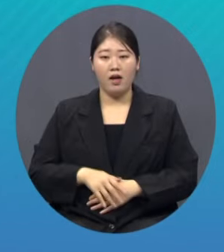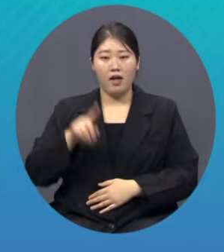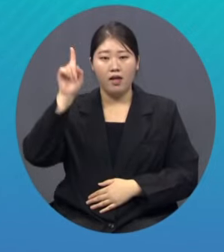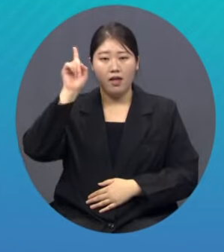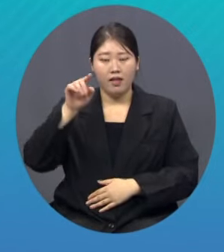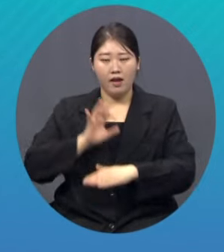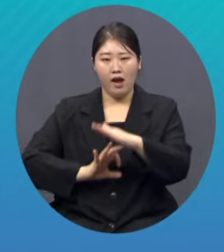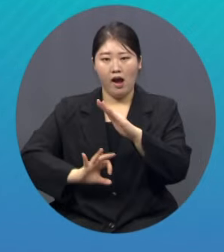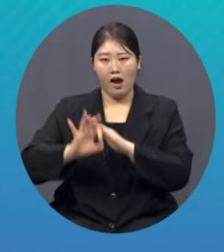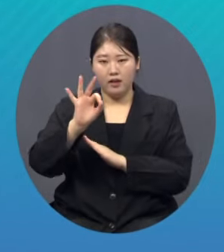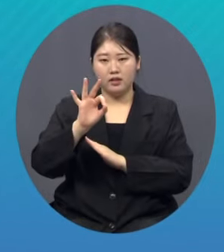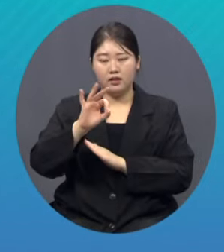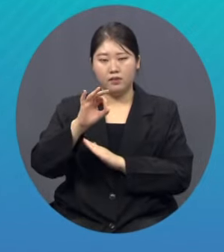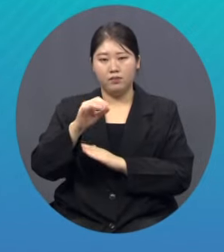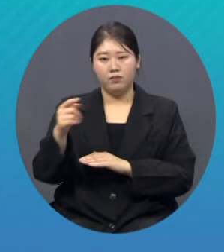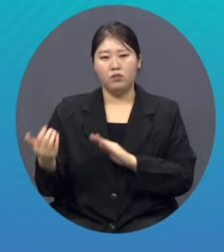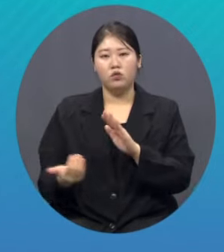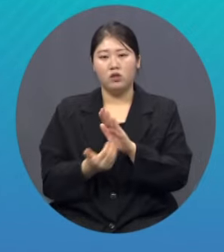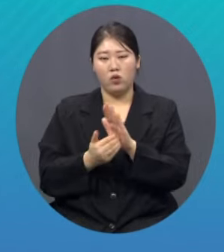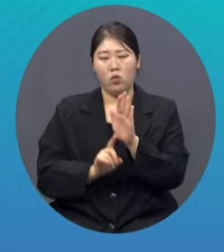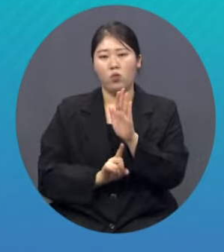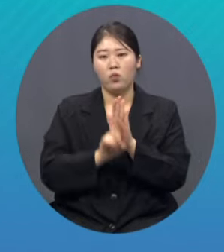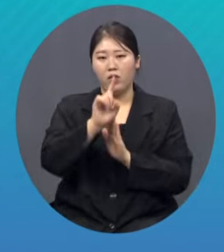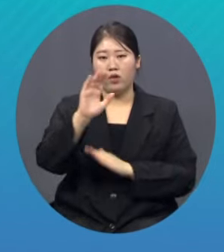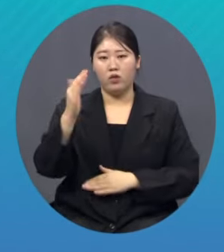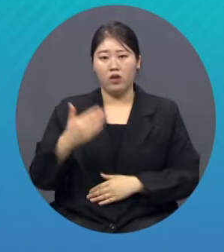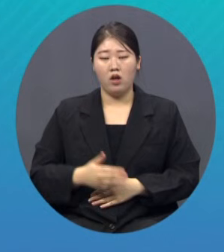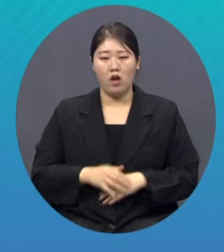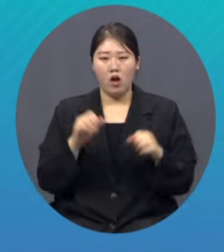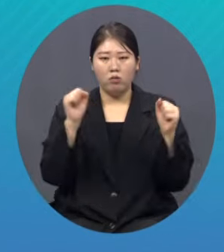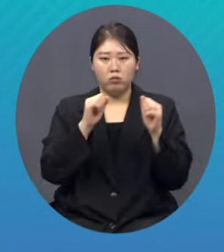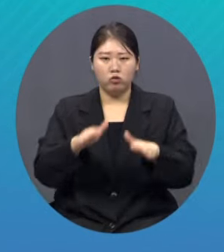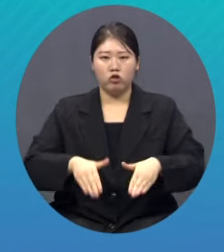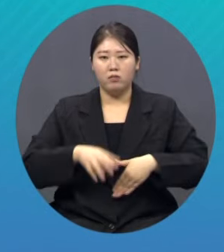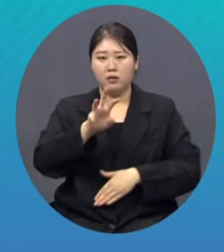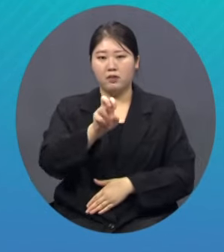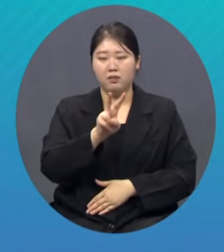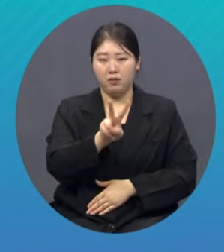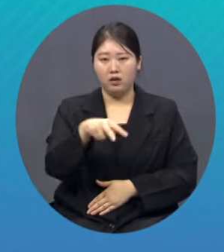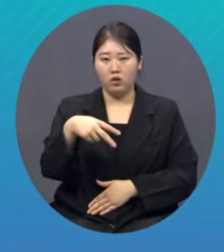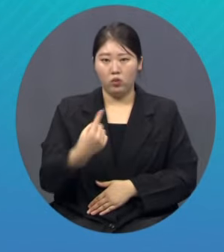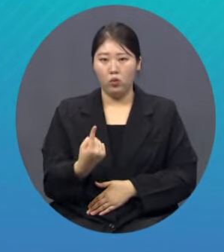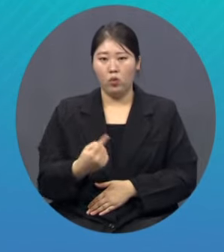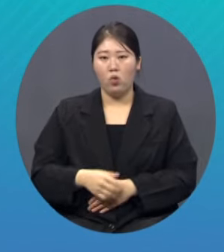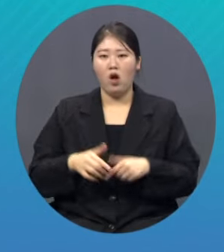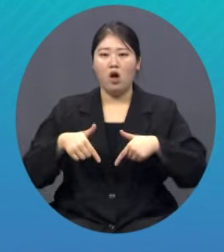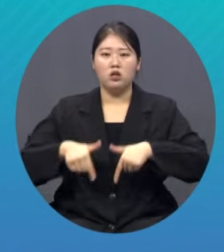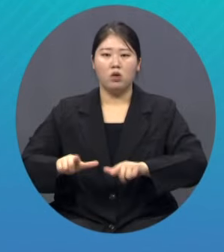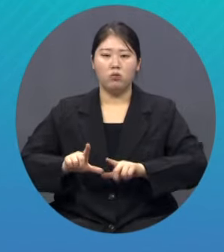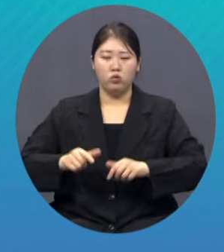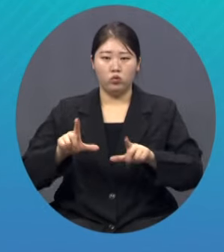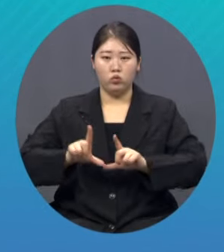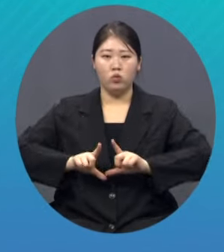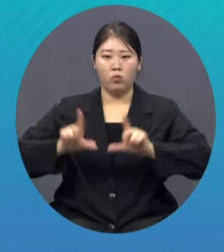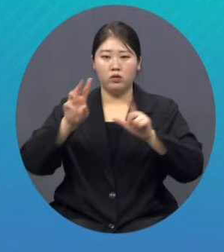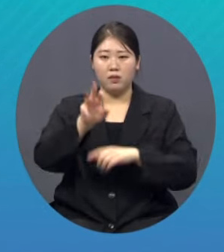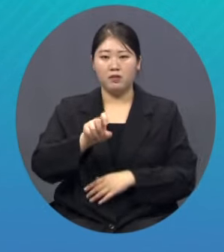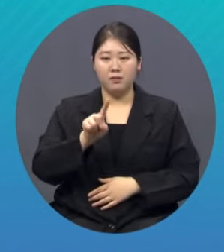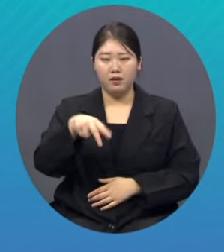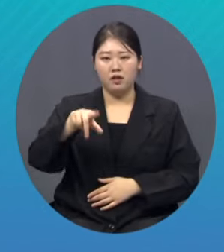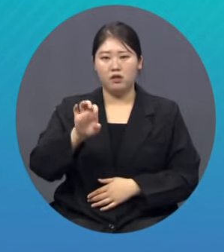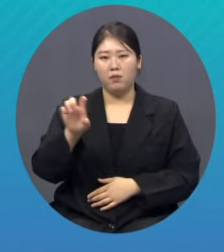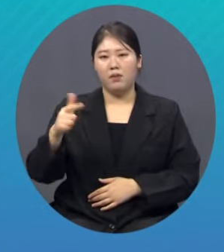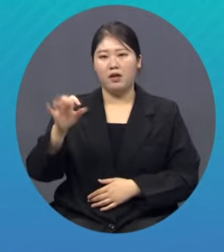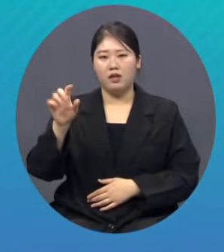기온이 오늘보다 올라가겠습니다 북부와 남부 지역 32도까지 오르겠고요 서부와 동부지역 31도 성판악